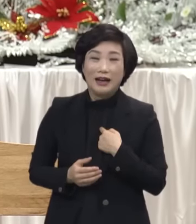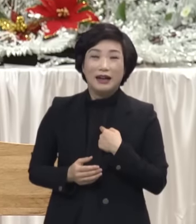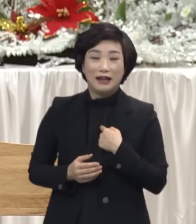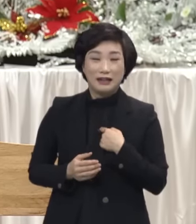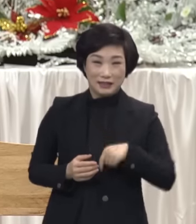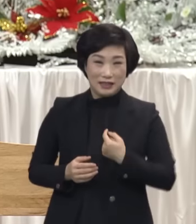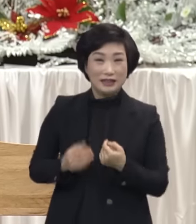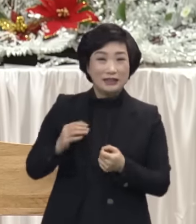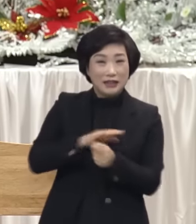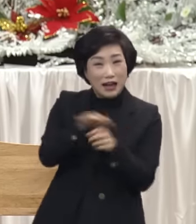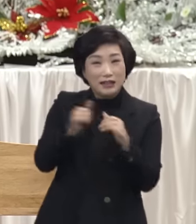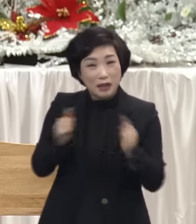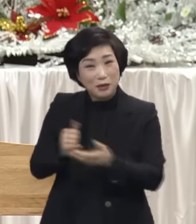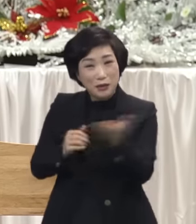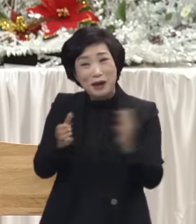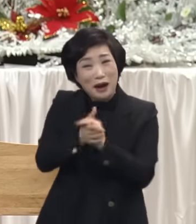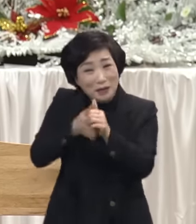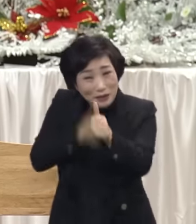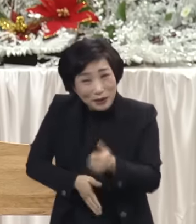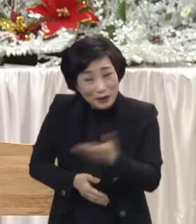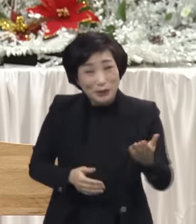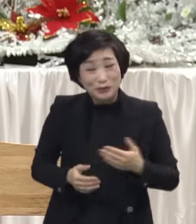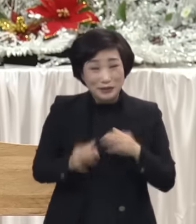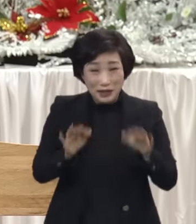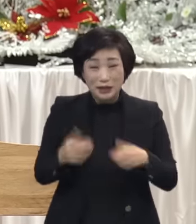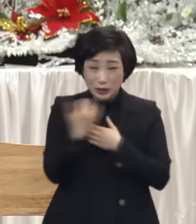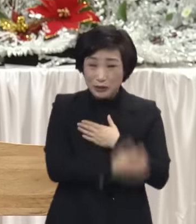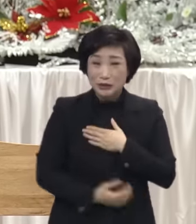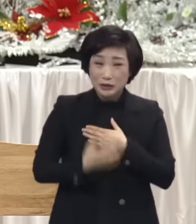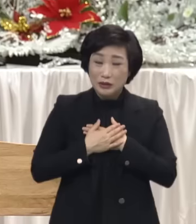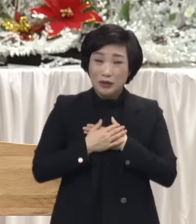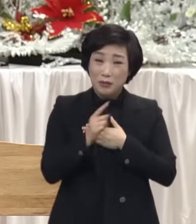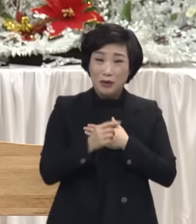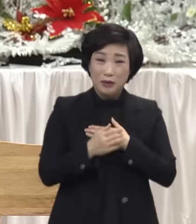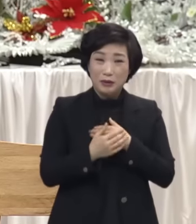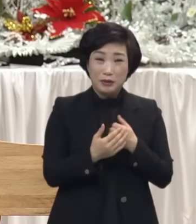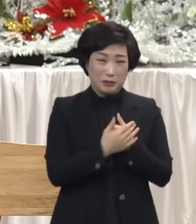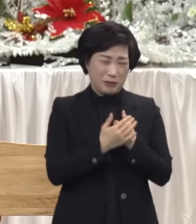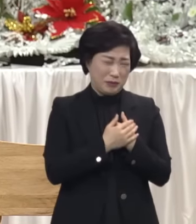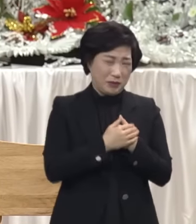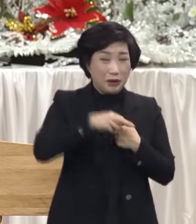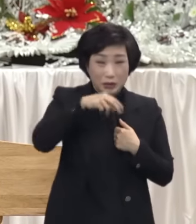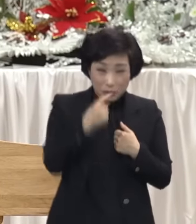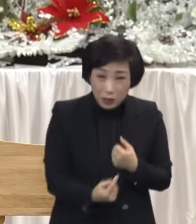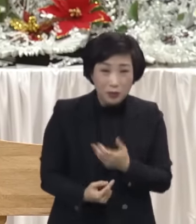분 아멘합시다. 육신의 고깃덩어리는 아무리 사랑해도